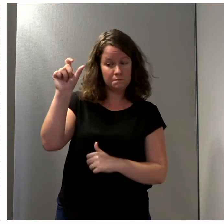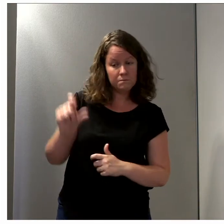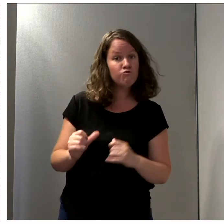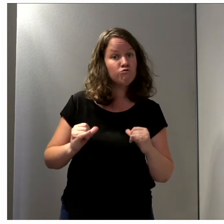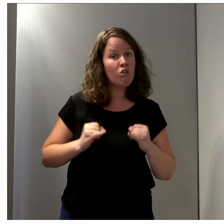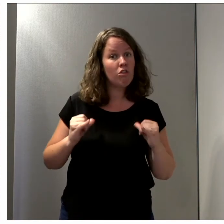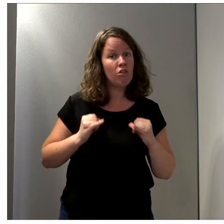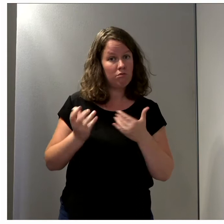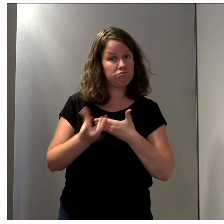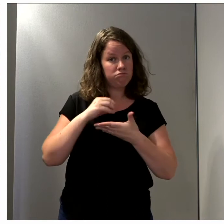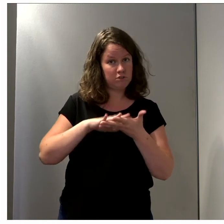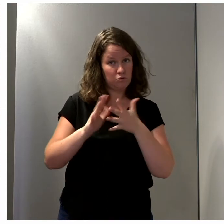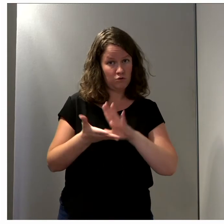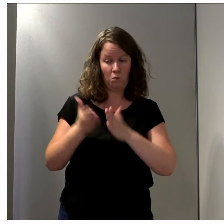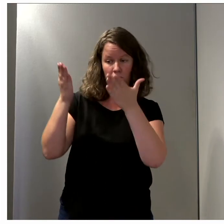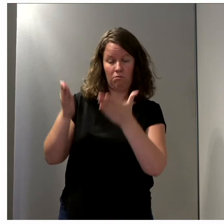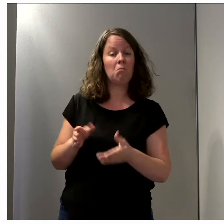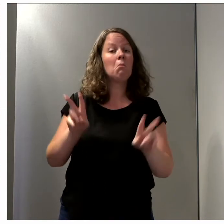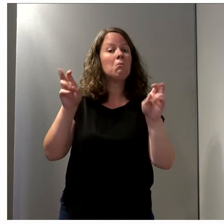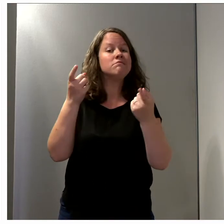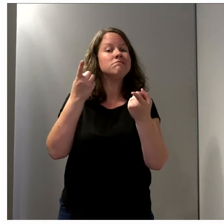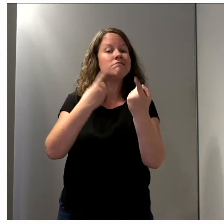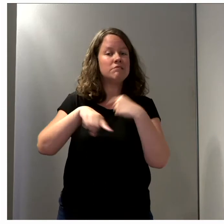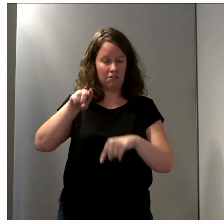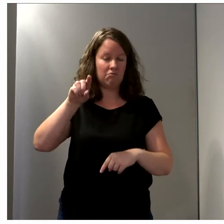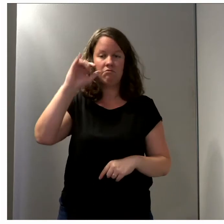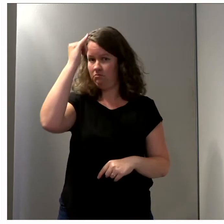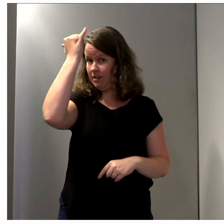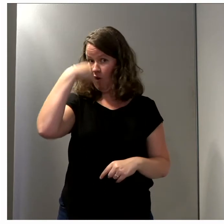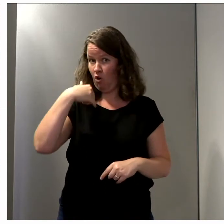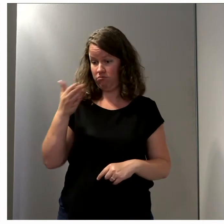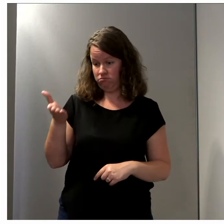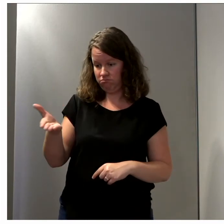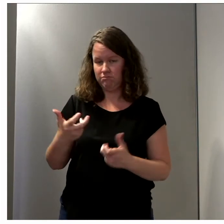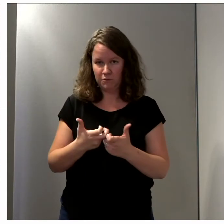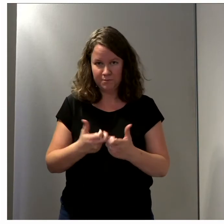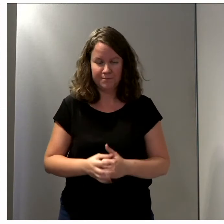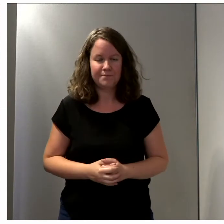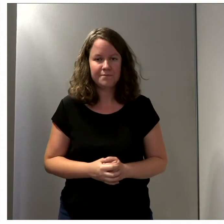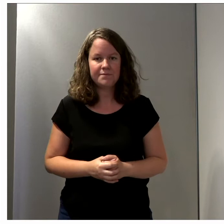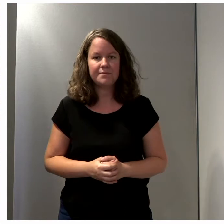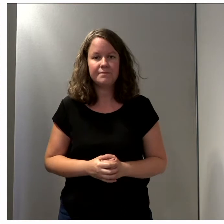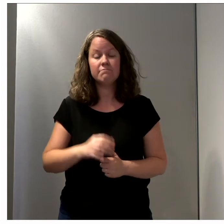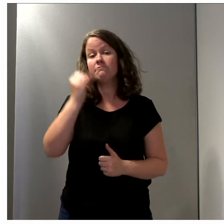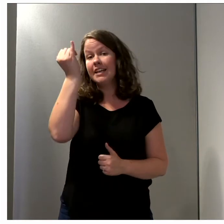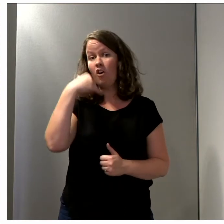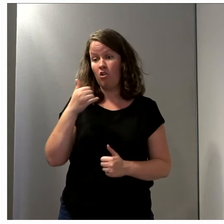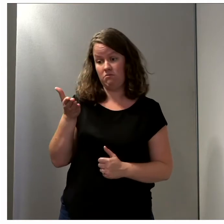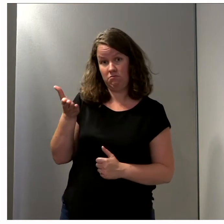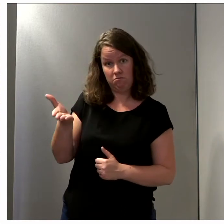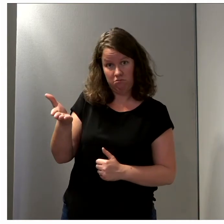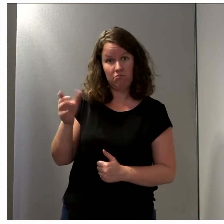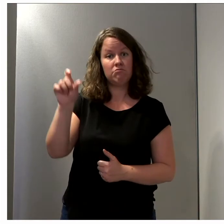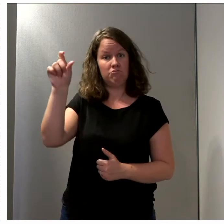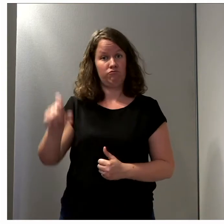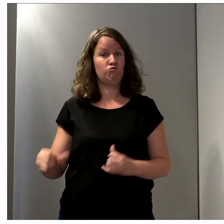de notre association que l'on nommera Yvan. Yvan, c'est un jeune qui vit en fauteuil